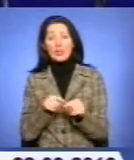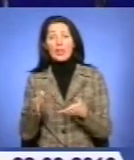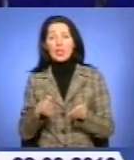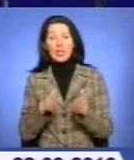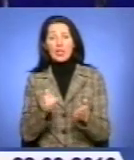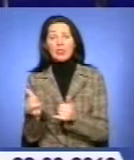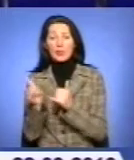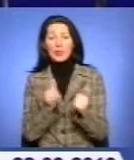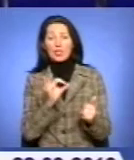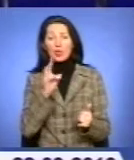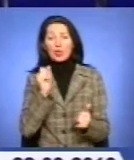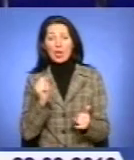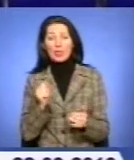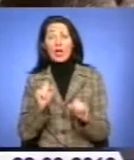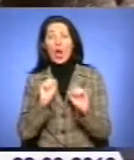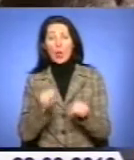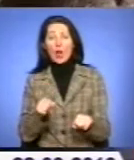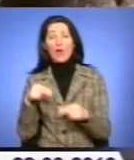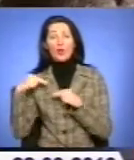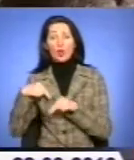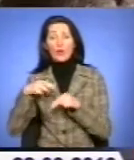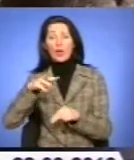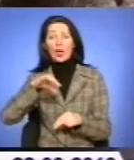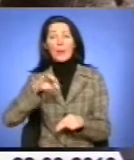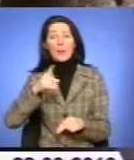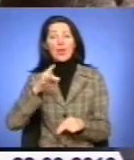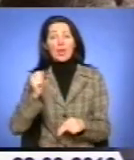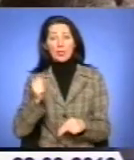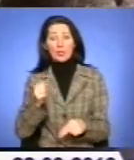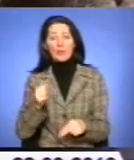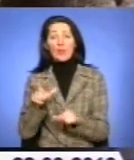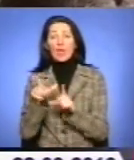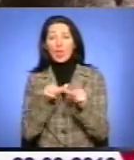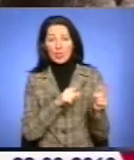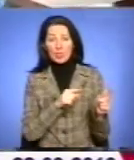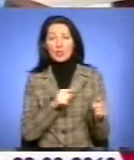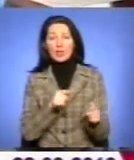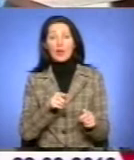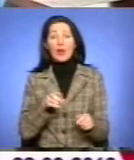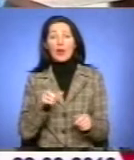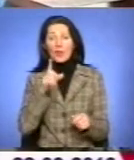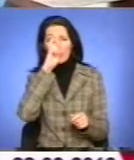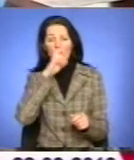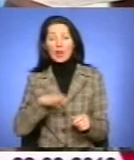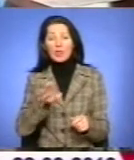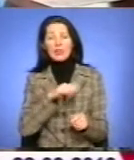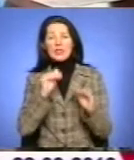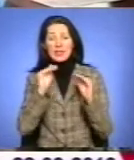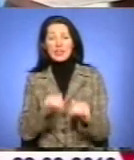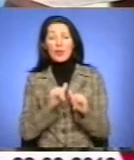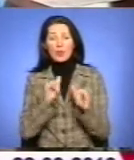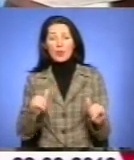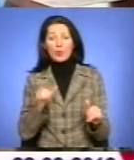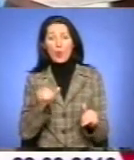мігрантів. Подробиці у сюжеті. Фахівці кажуть, виїжджають з країн з низьким розвитком людського потенціалу. На жаль, до таких